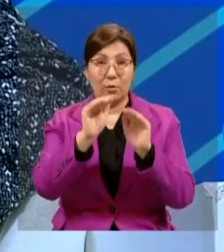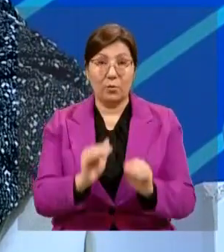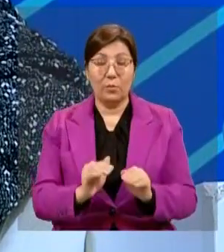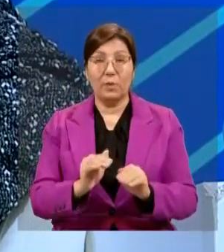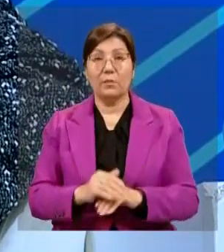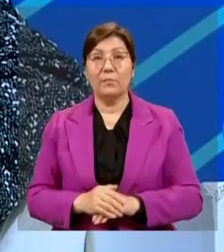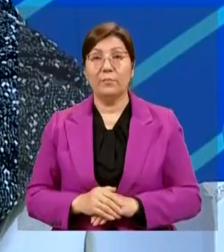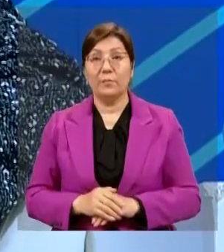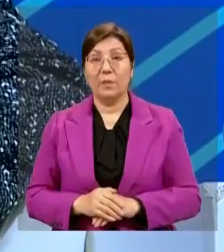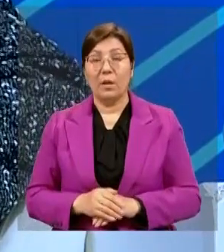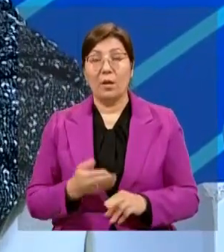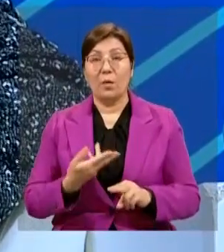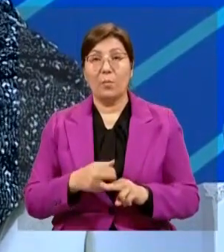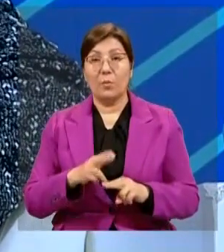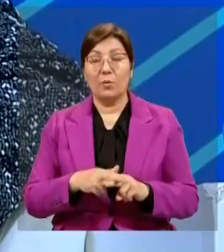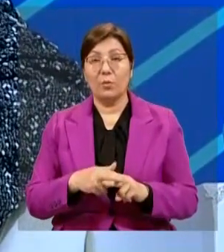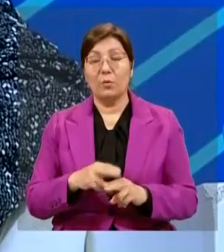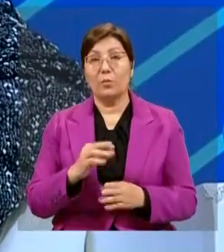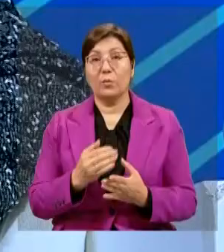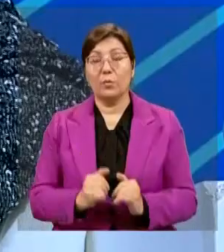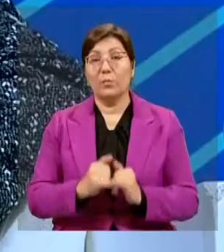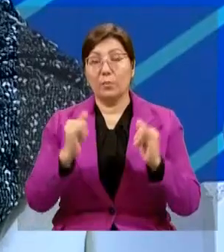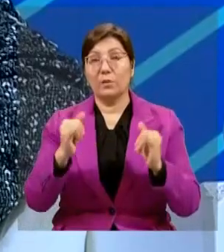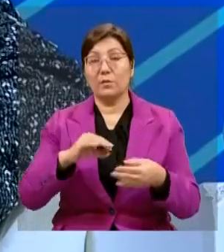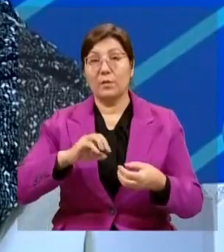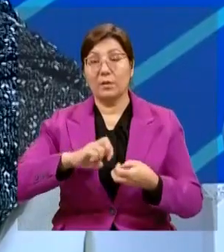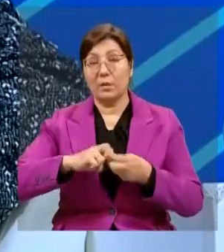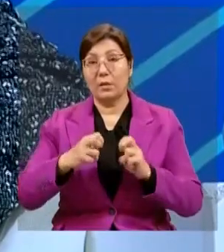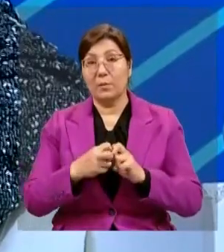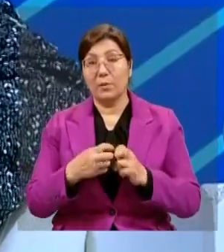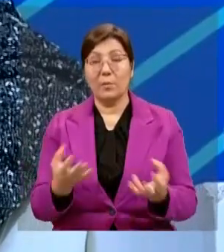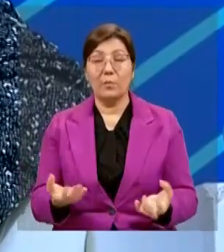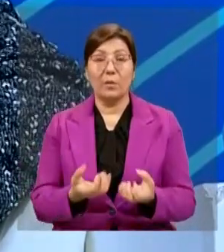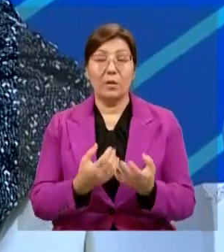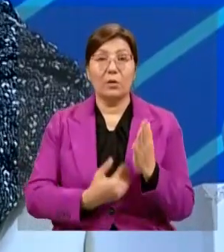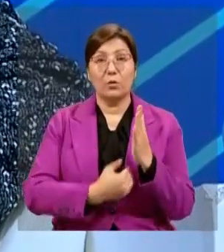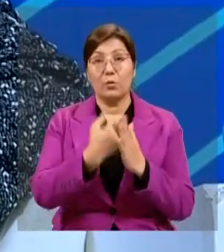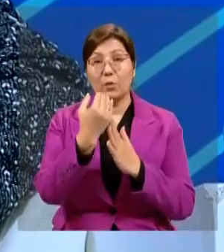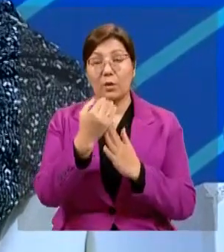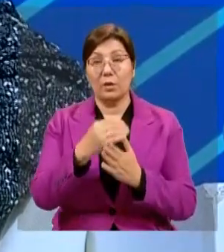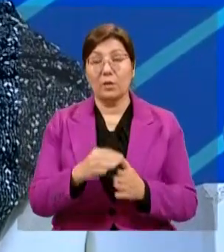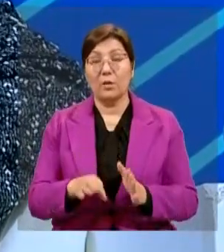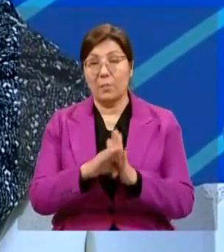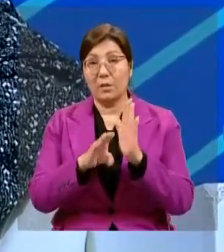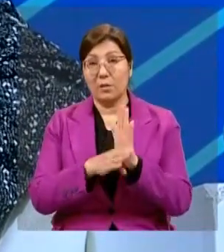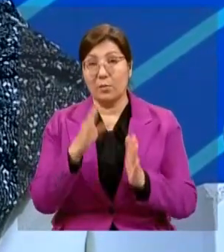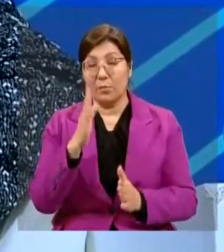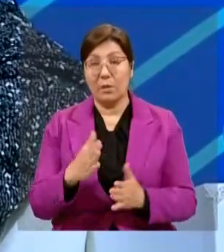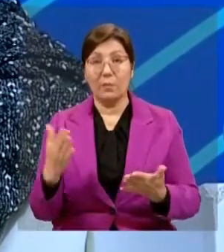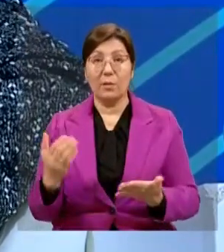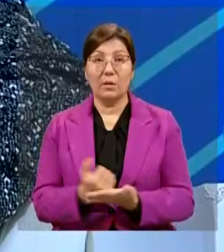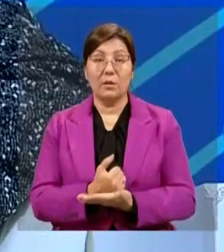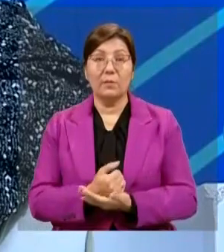Сондықтан да МКШ-лардың әлеуетін көтеру мәселесі қазір өте жоғары күн тәртібіндегі бір мәселе. Әне басқа да ұйымдық